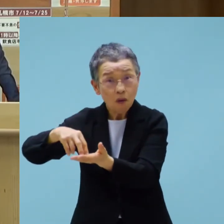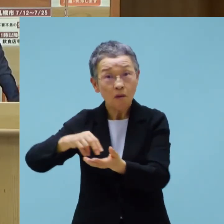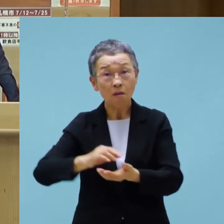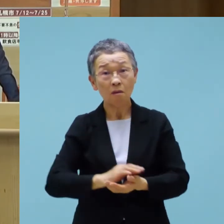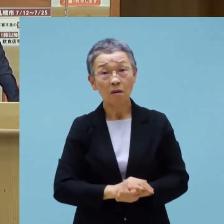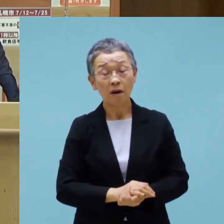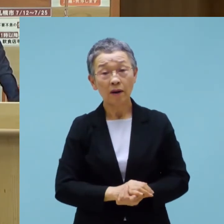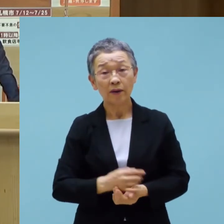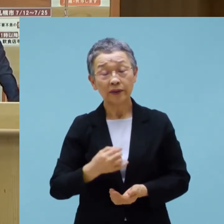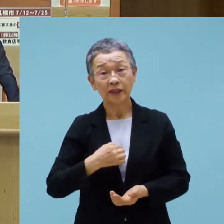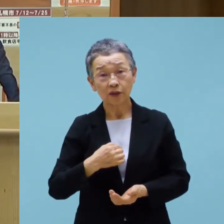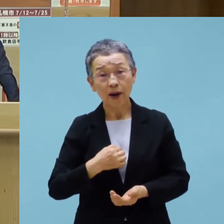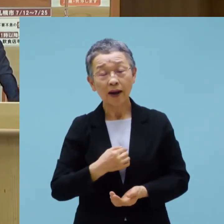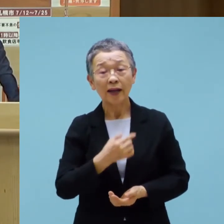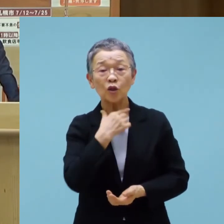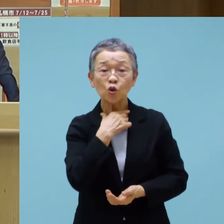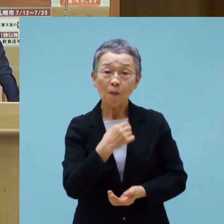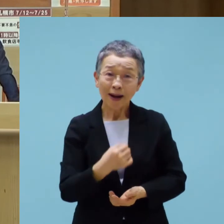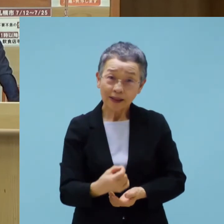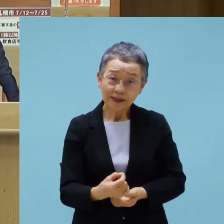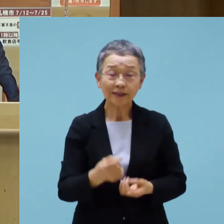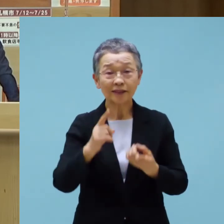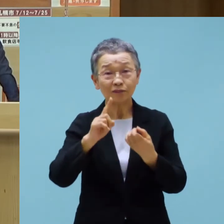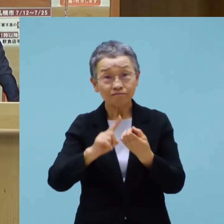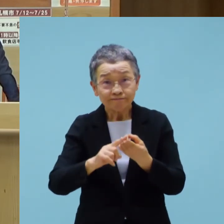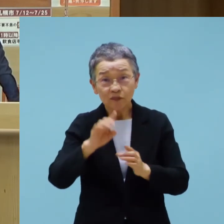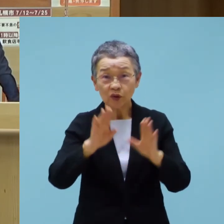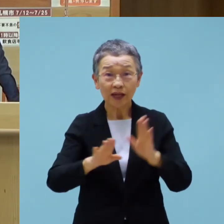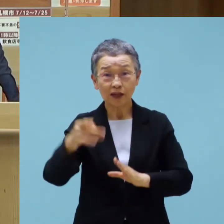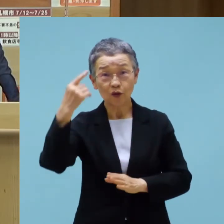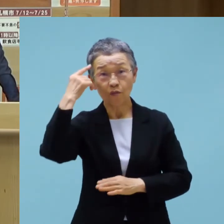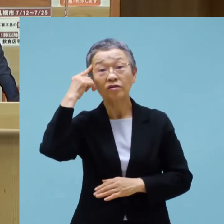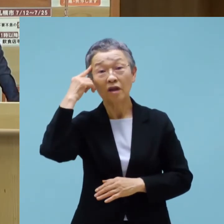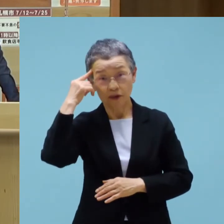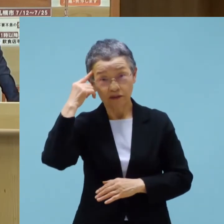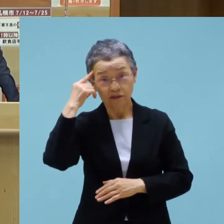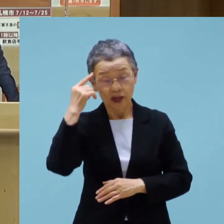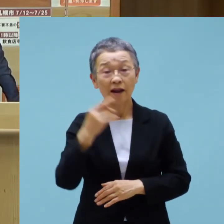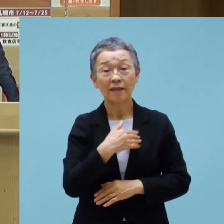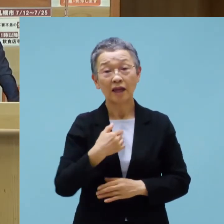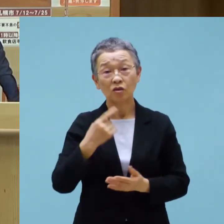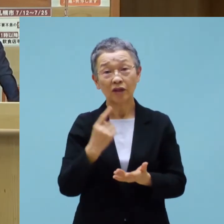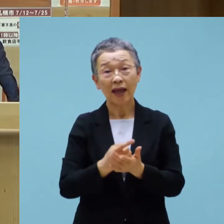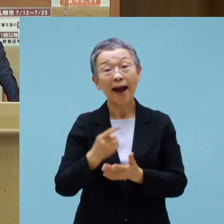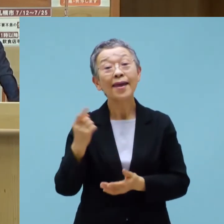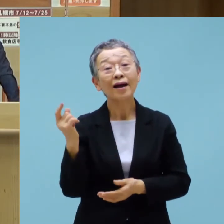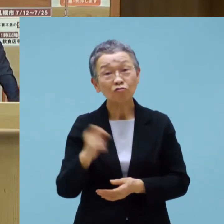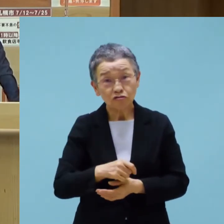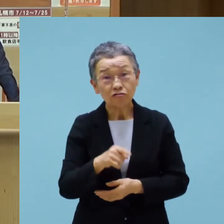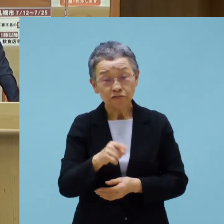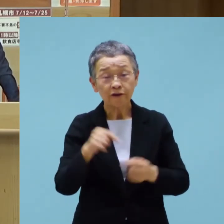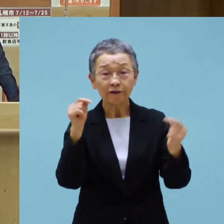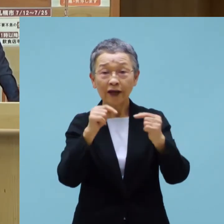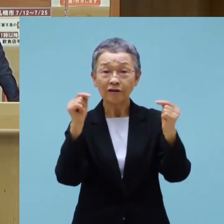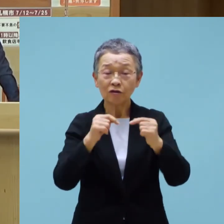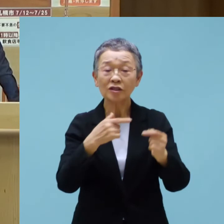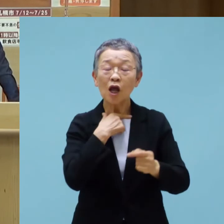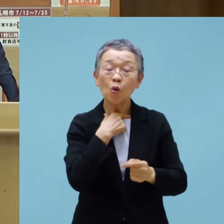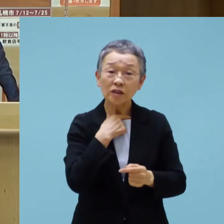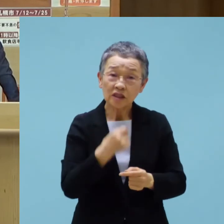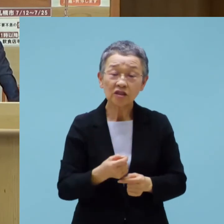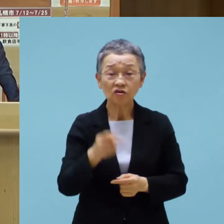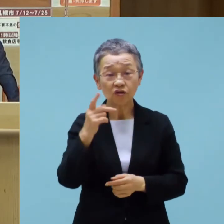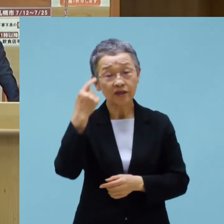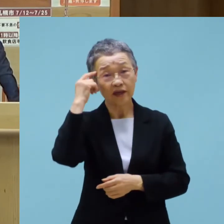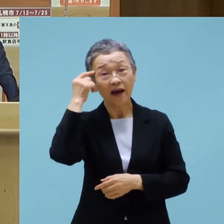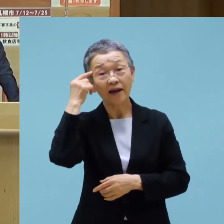私は望まれることだと思いますし、そういったできるだけ早く、検討してほしいというふうに考えています。